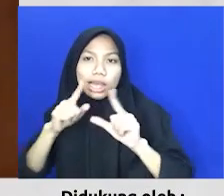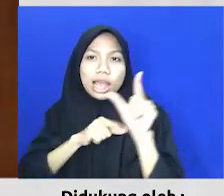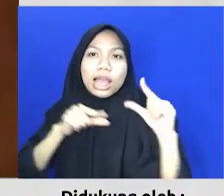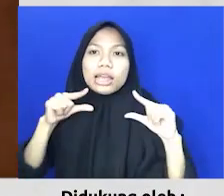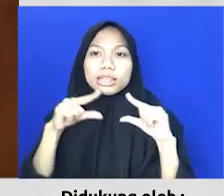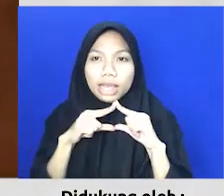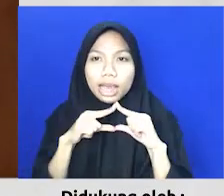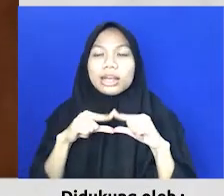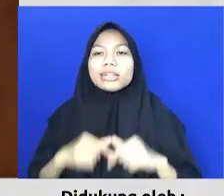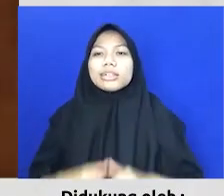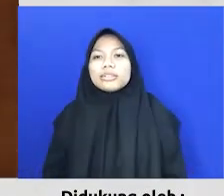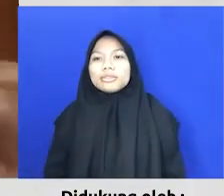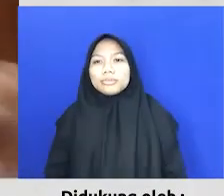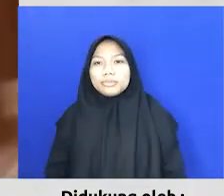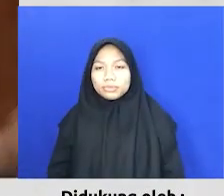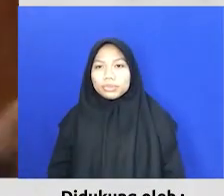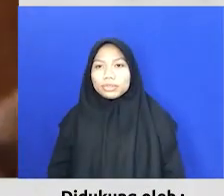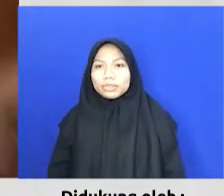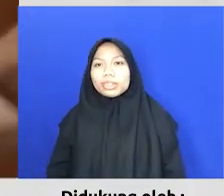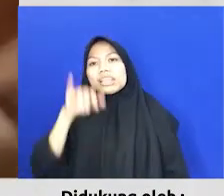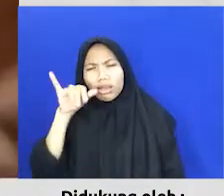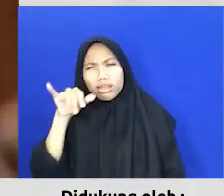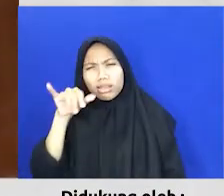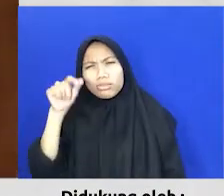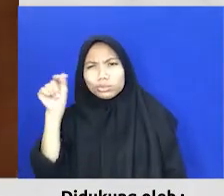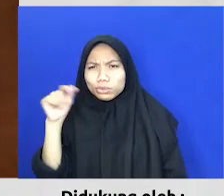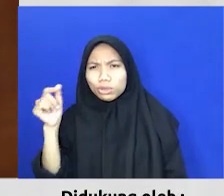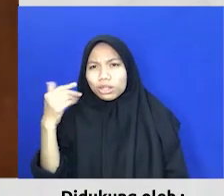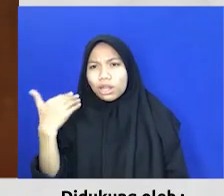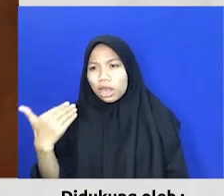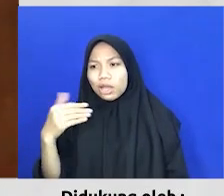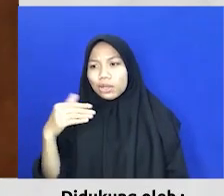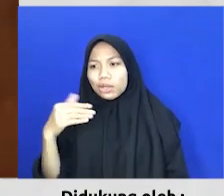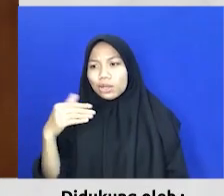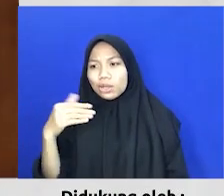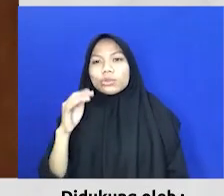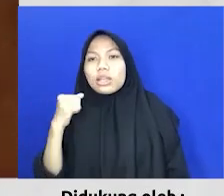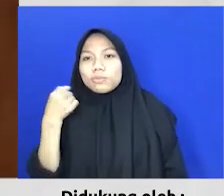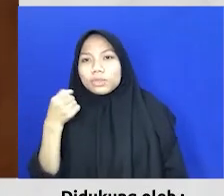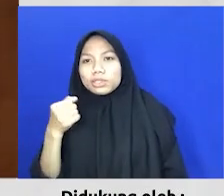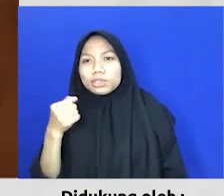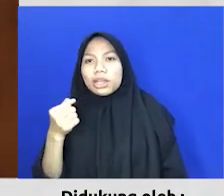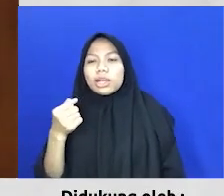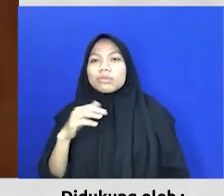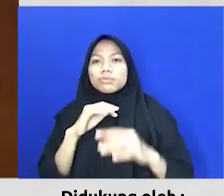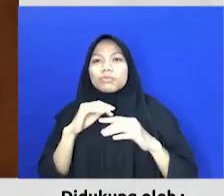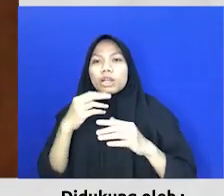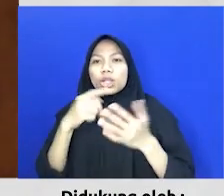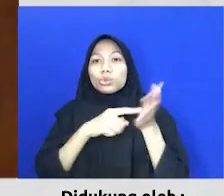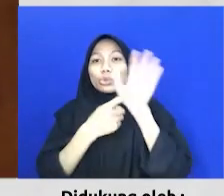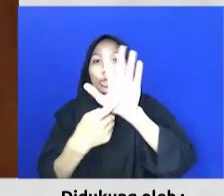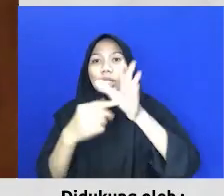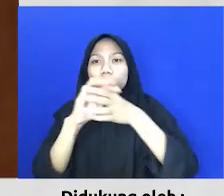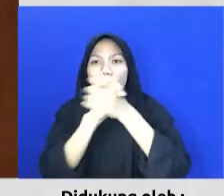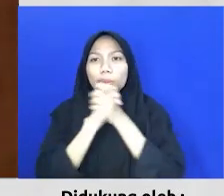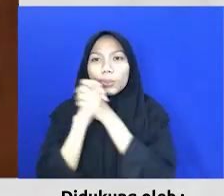itu adalah provinsi yang akan dijadikan provinsi Jepang. Beda dari Jawa misalnya. Nah,